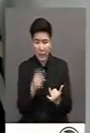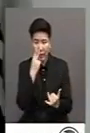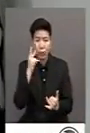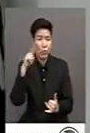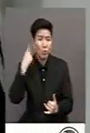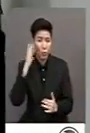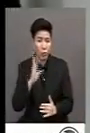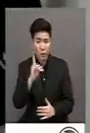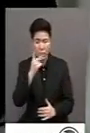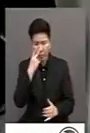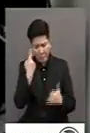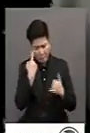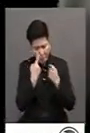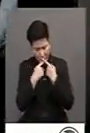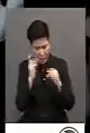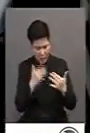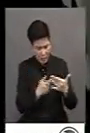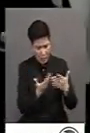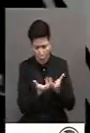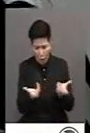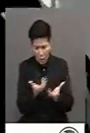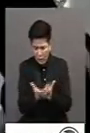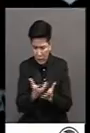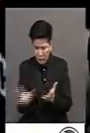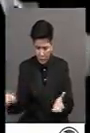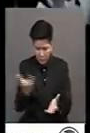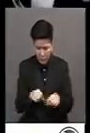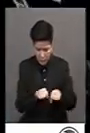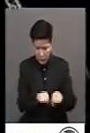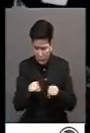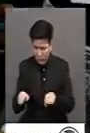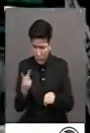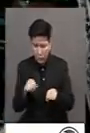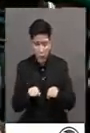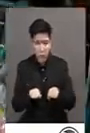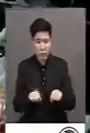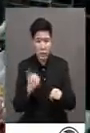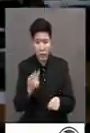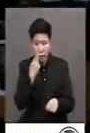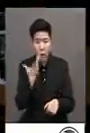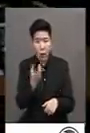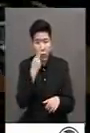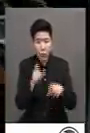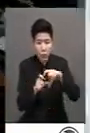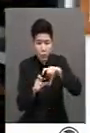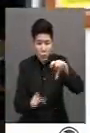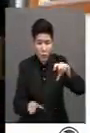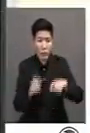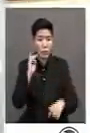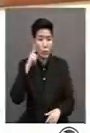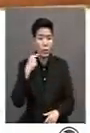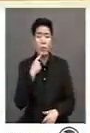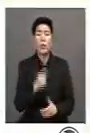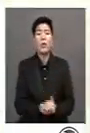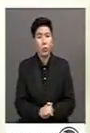ห็นสาวใหญ่คนนี้มีพิรุษซื้อของเยอะเลยใส่รถเข็น2คันกำลังจะออกจากห้างเลยขอเข้าไปตรวจสอบสาวใหญ่ร